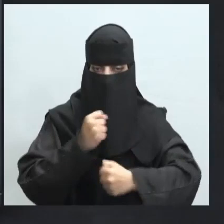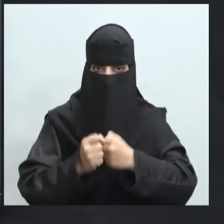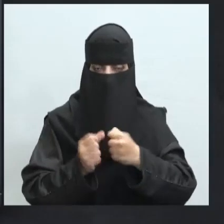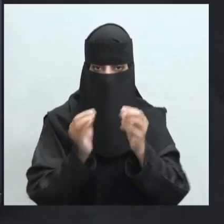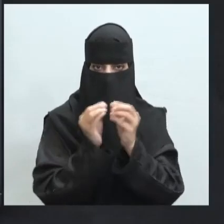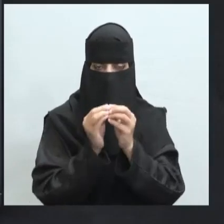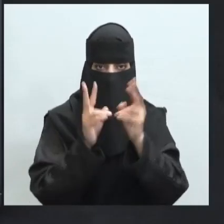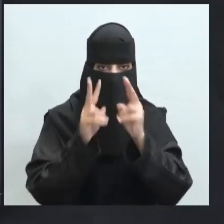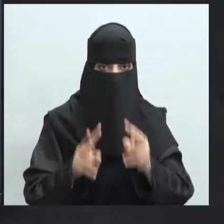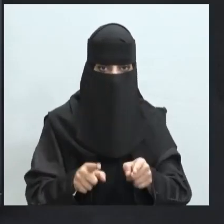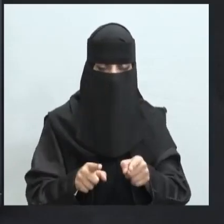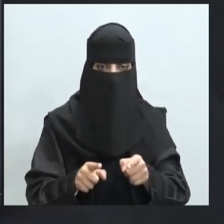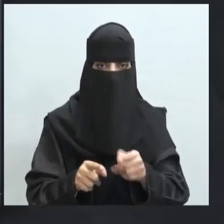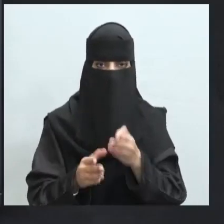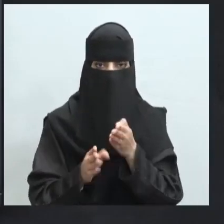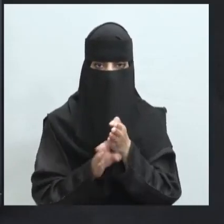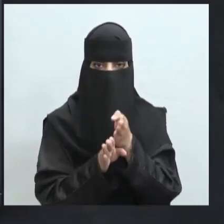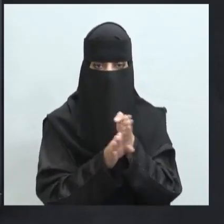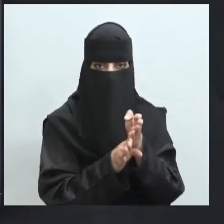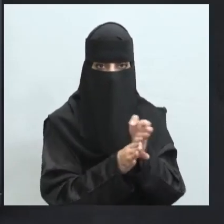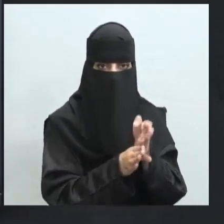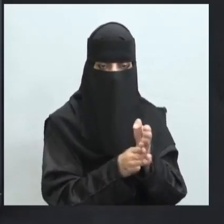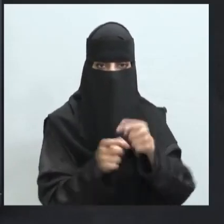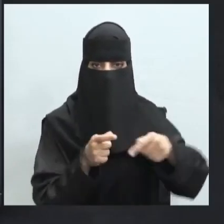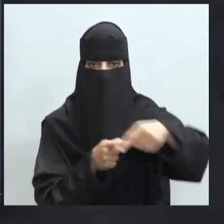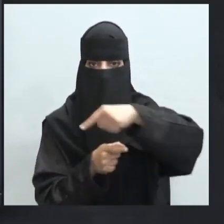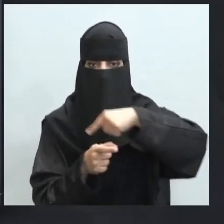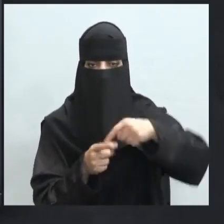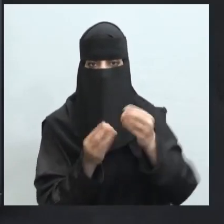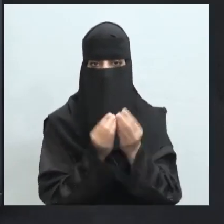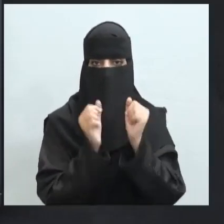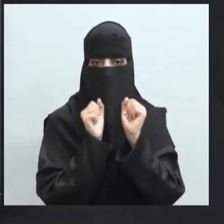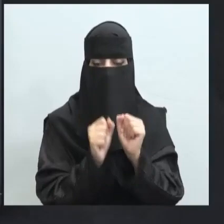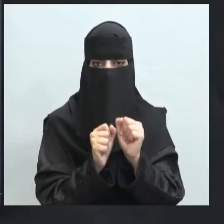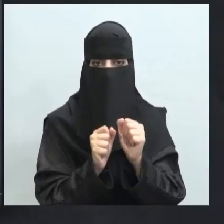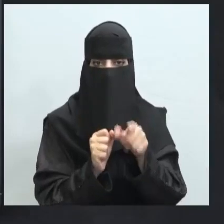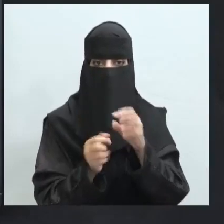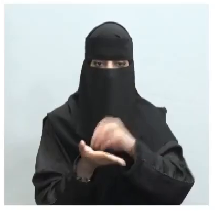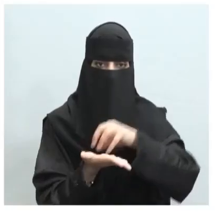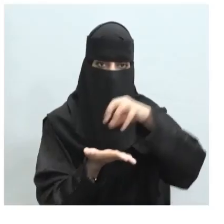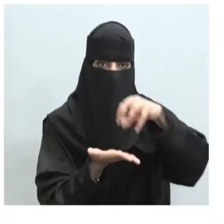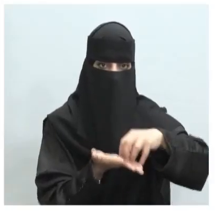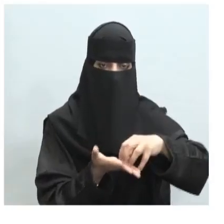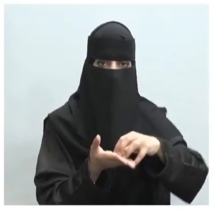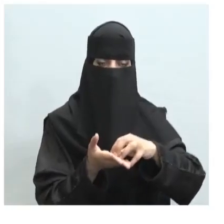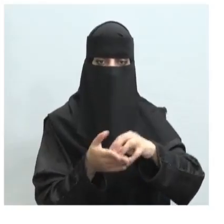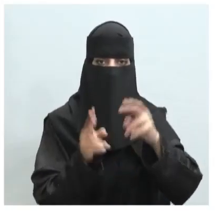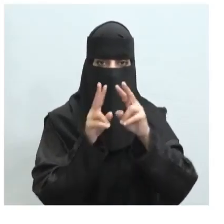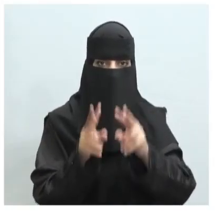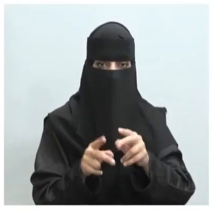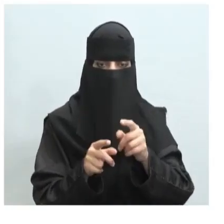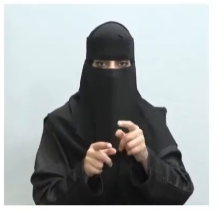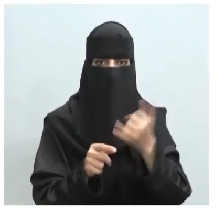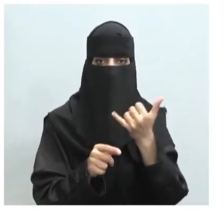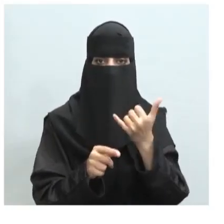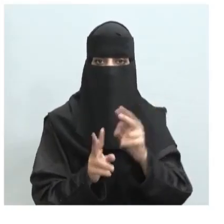الشحنات الكهربائيه عبر دائره ماء لنشاهد معا انها قد تنتقل الشحنات الكهربائيه في